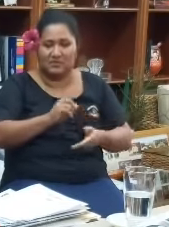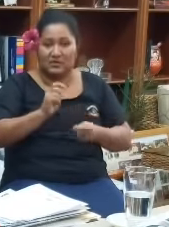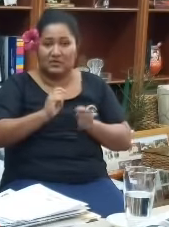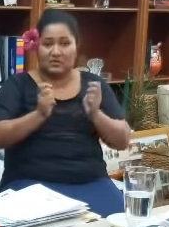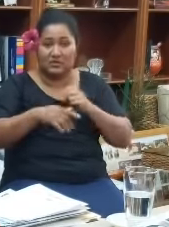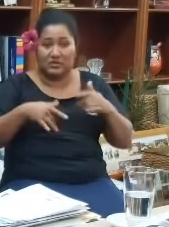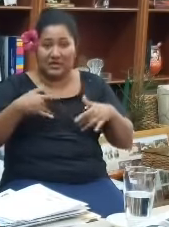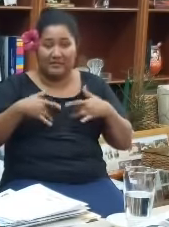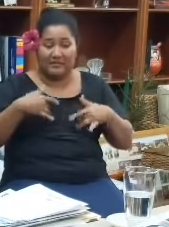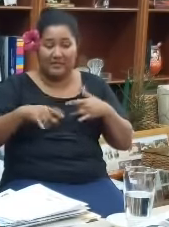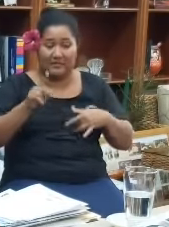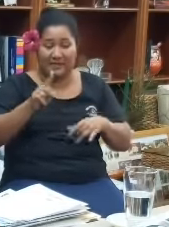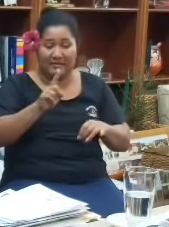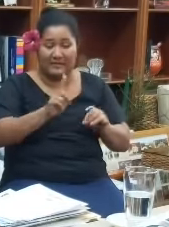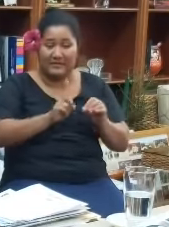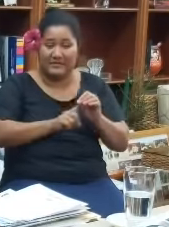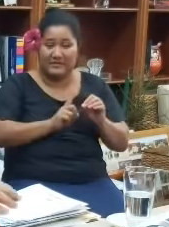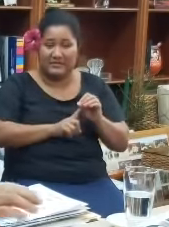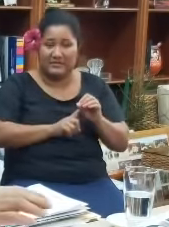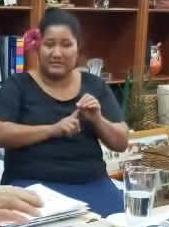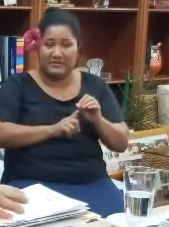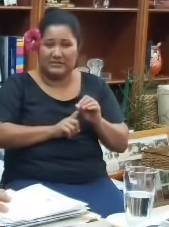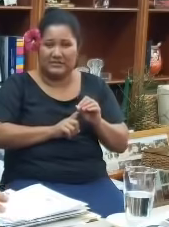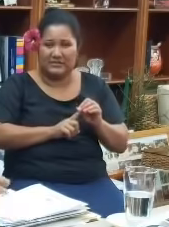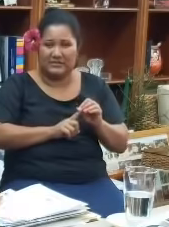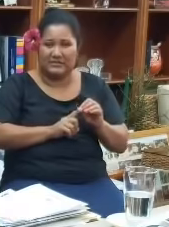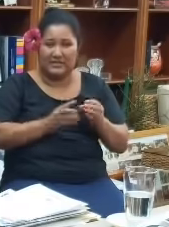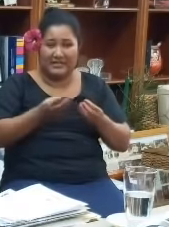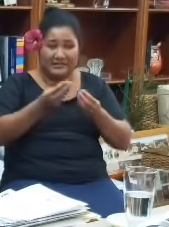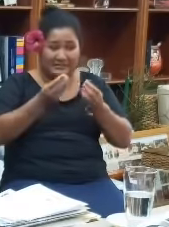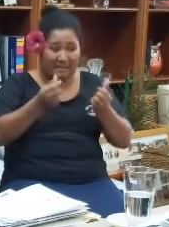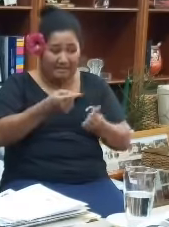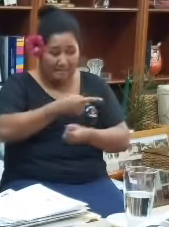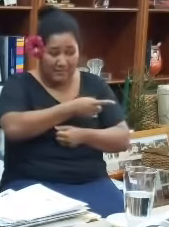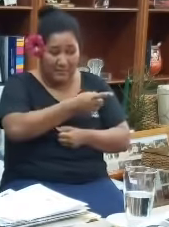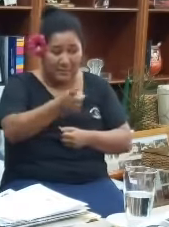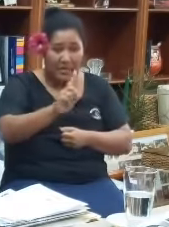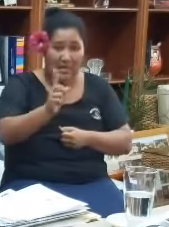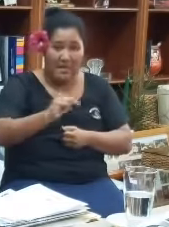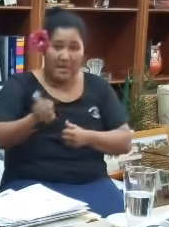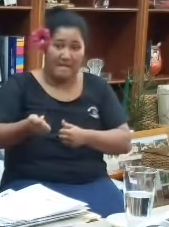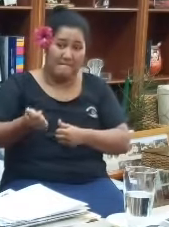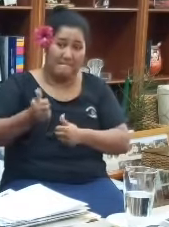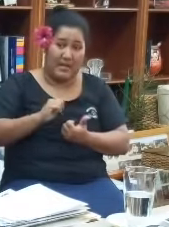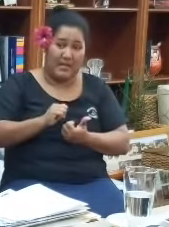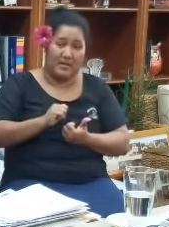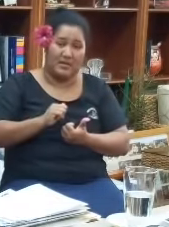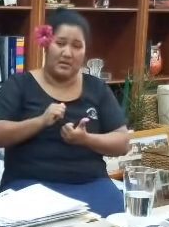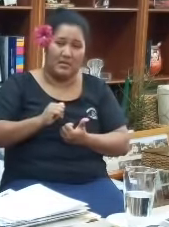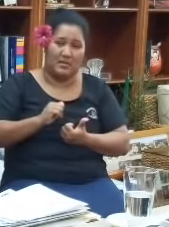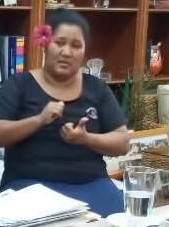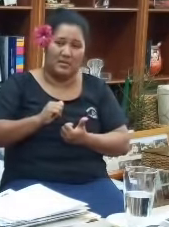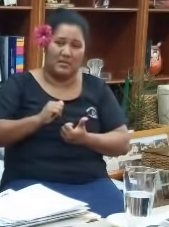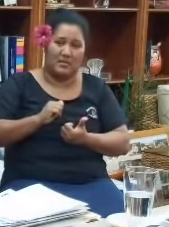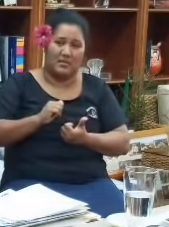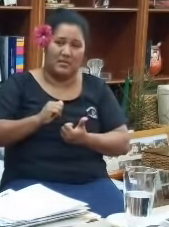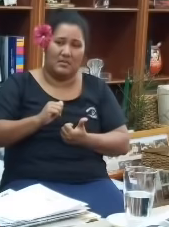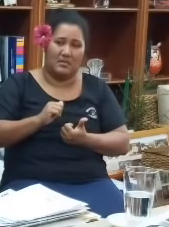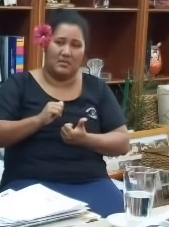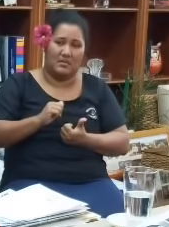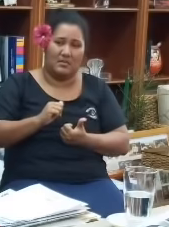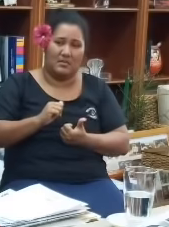a al fisilila al nisila la to ya wo fo i mai ole u